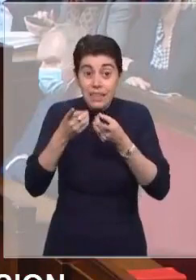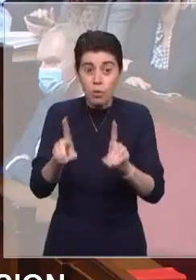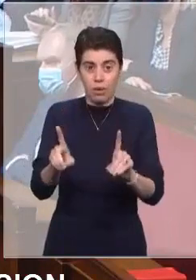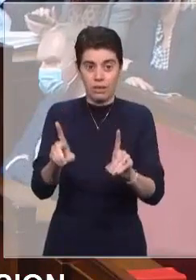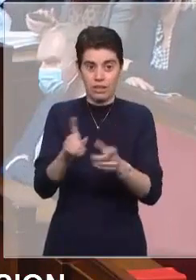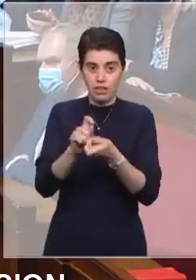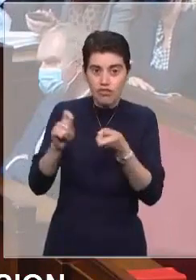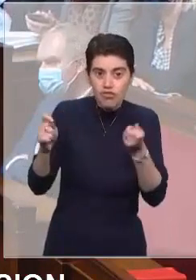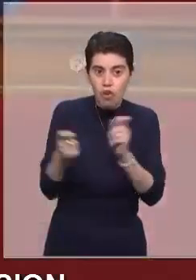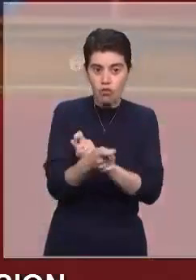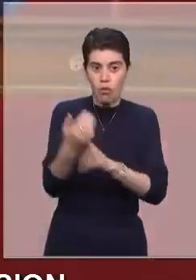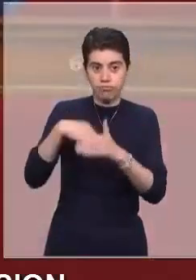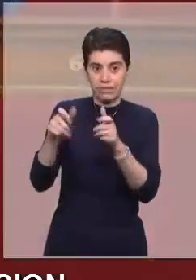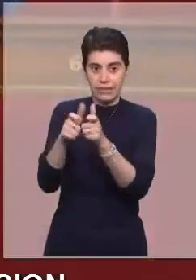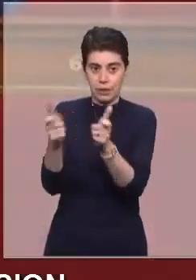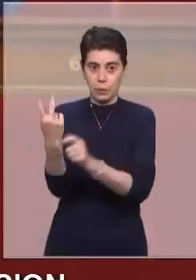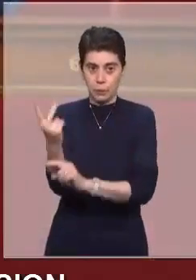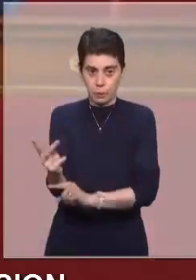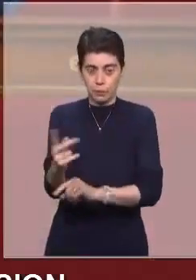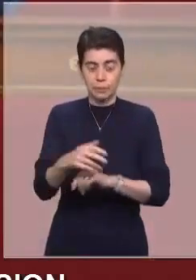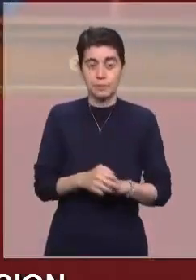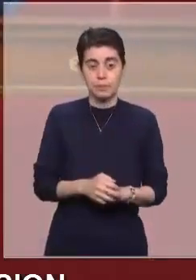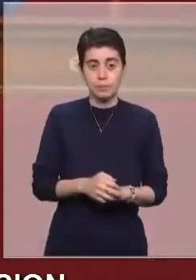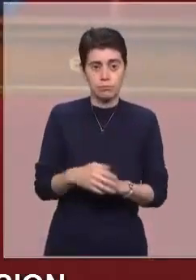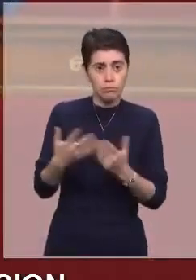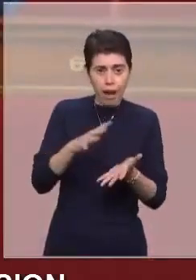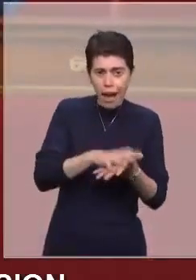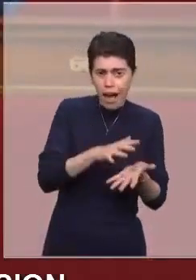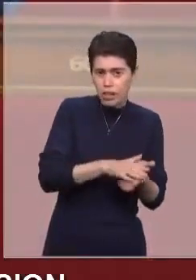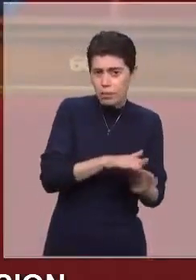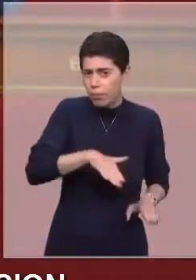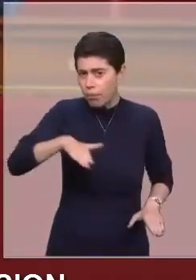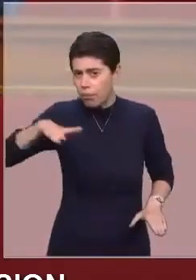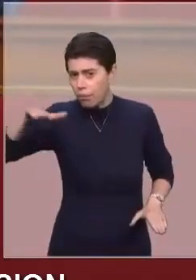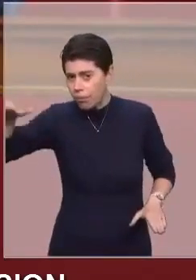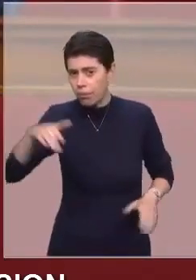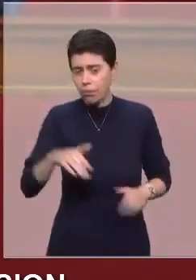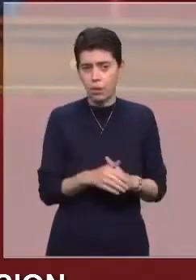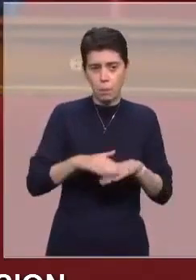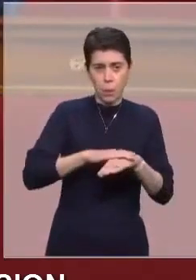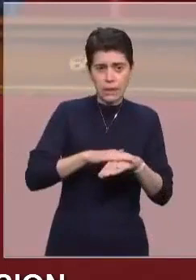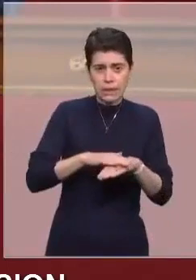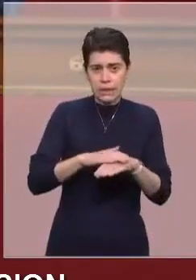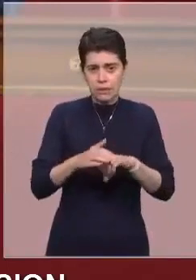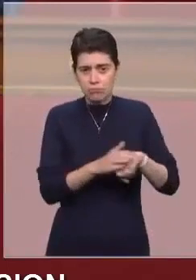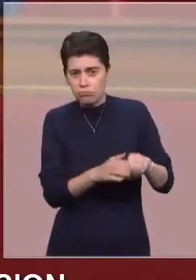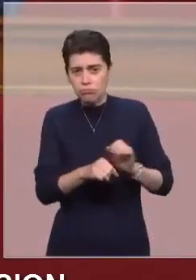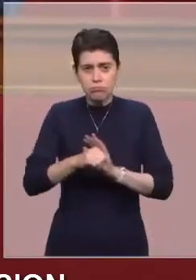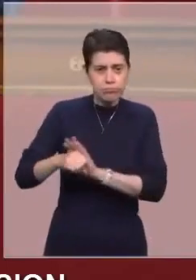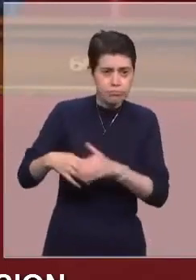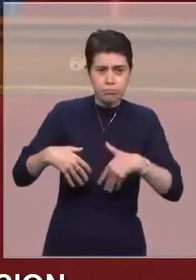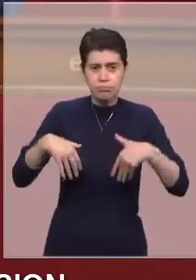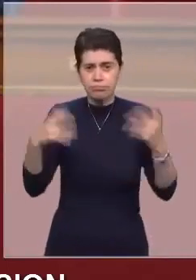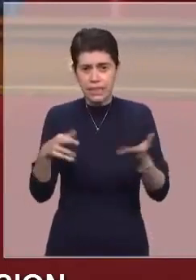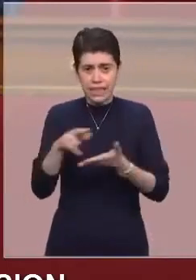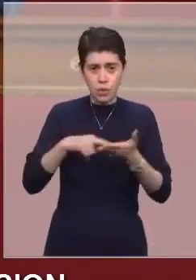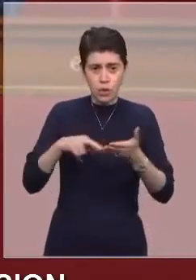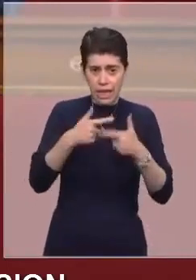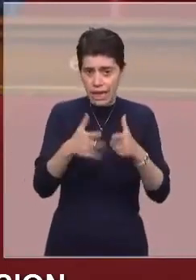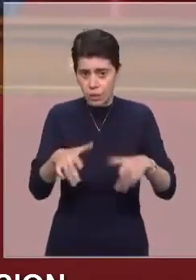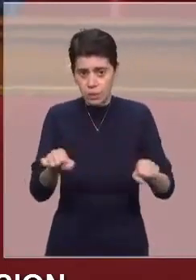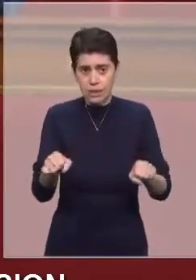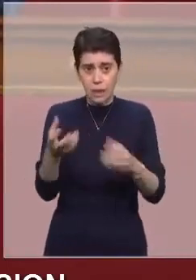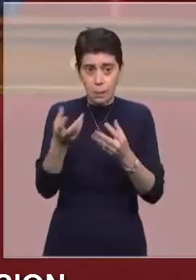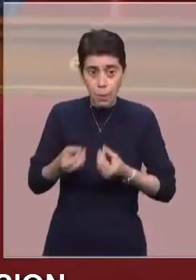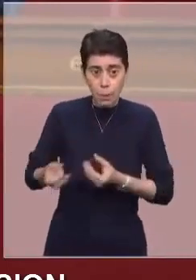changements institutionnels. Toute génération confondue, dans sa diversité politique, régionale, linguistique, le peuple algérien